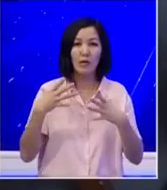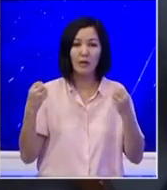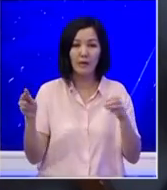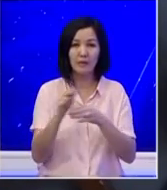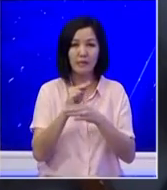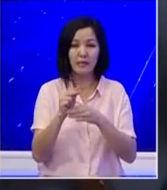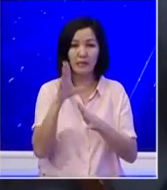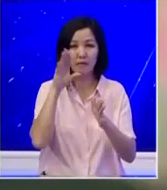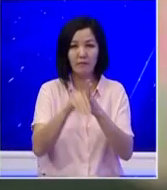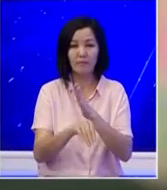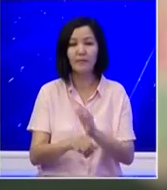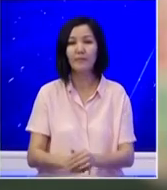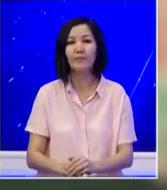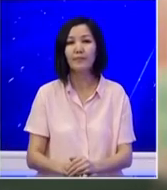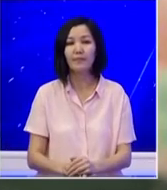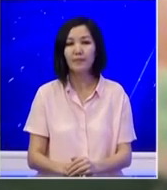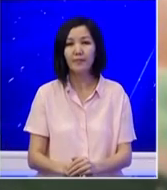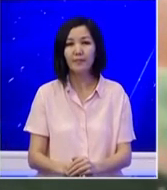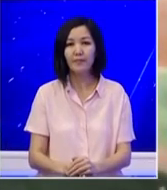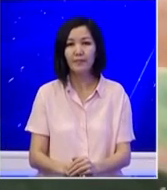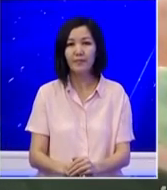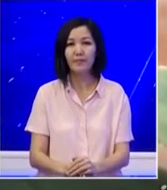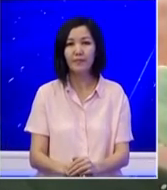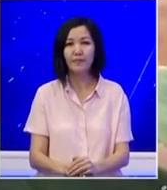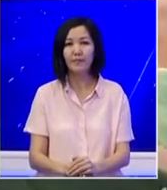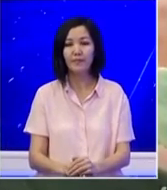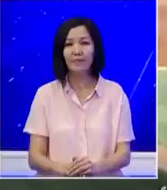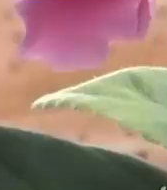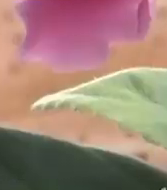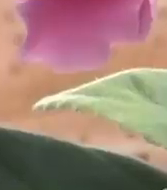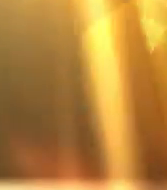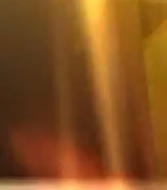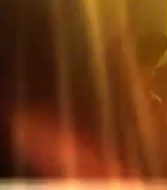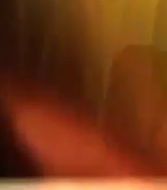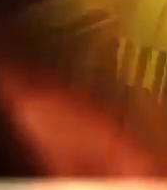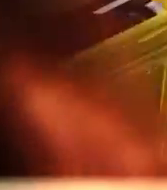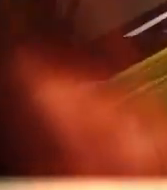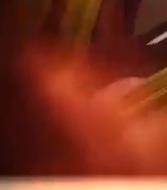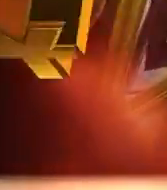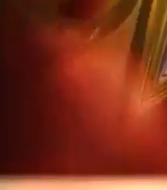мекемесі санатында. Меруерт Қыдырбайқызы, Әсет Дүйсенбек, Жетісу телеарнасы, Қаратал ауданынан.